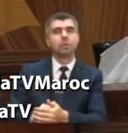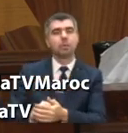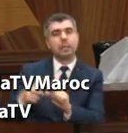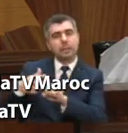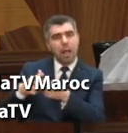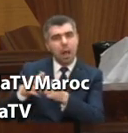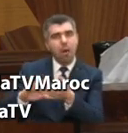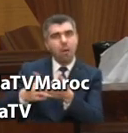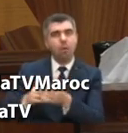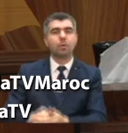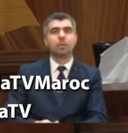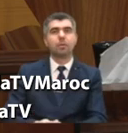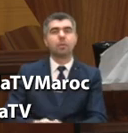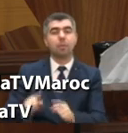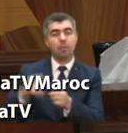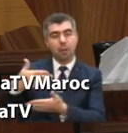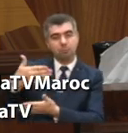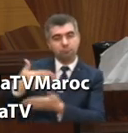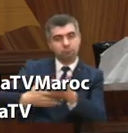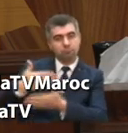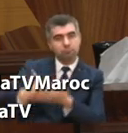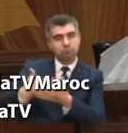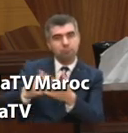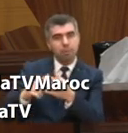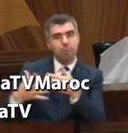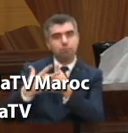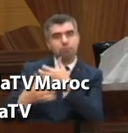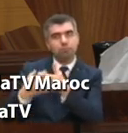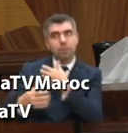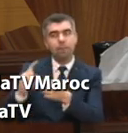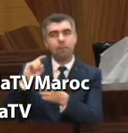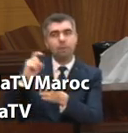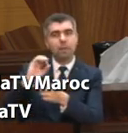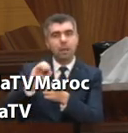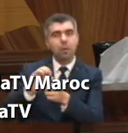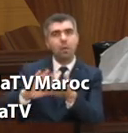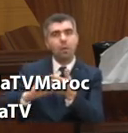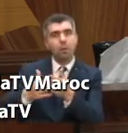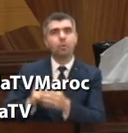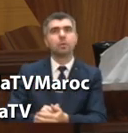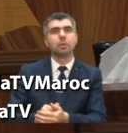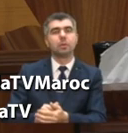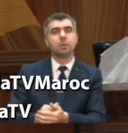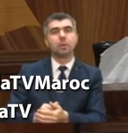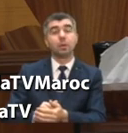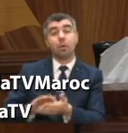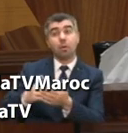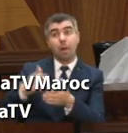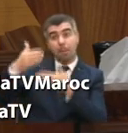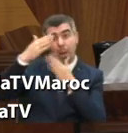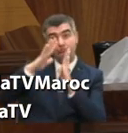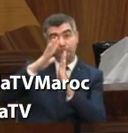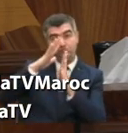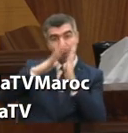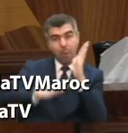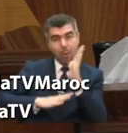وقانون التزامات والعقود فيما يخص استيفاء الوجيبة الكرائية خلال فترة حالة الطوارئ الصحية التي تعيشها بلادنا جراء